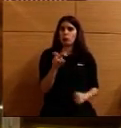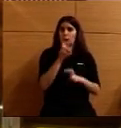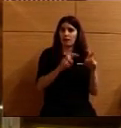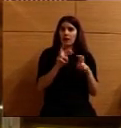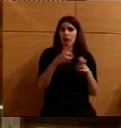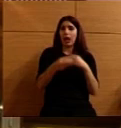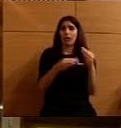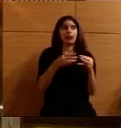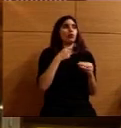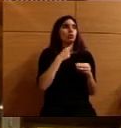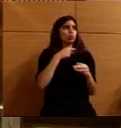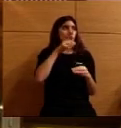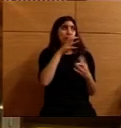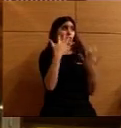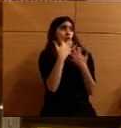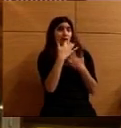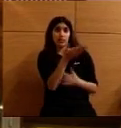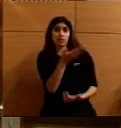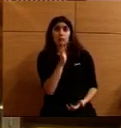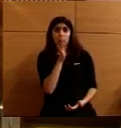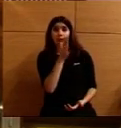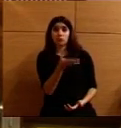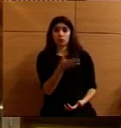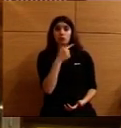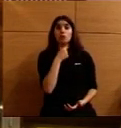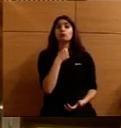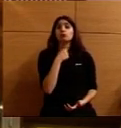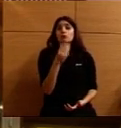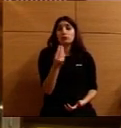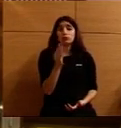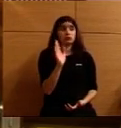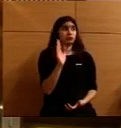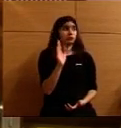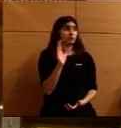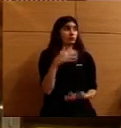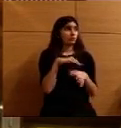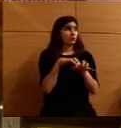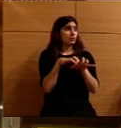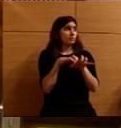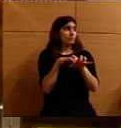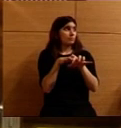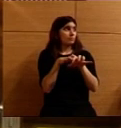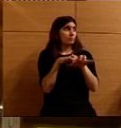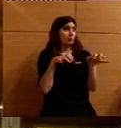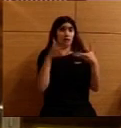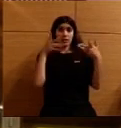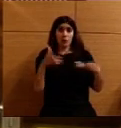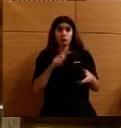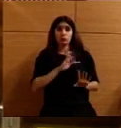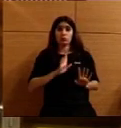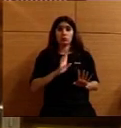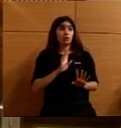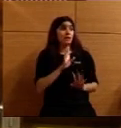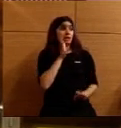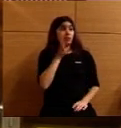fer això, a més per això s'arriuen, perquè s'encontren a gust. La majoria dona per això, la veritat, va encontrar-se a gust.